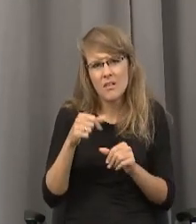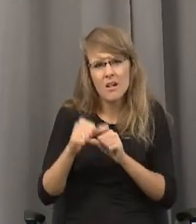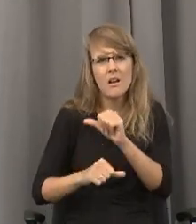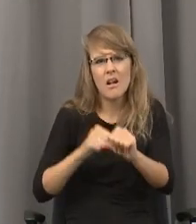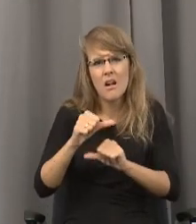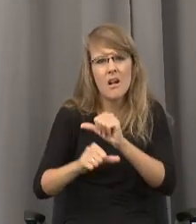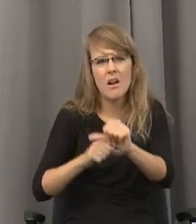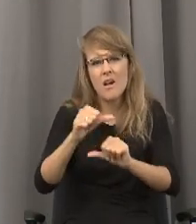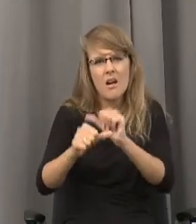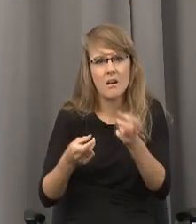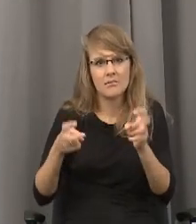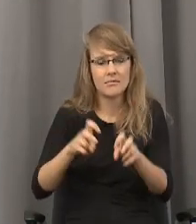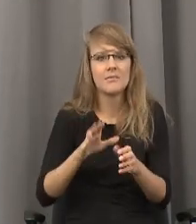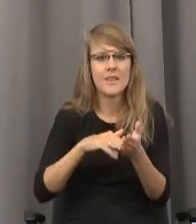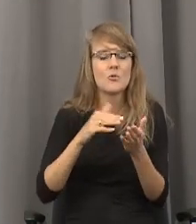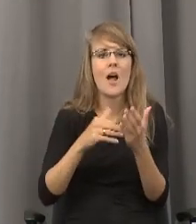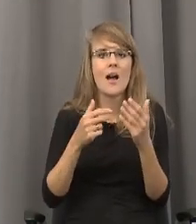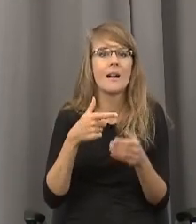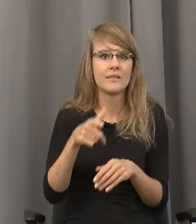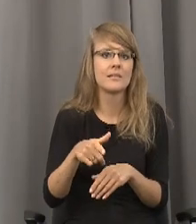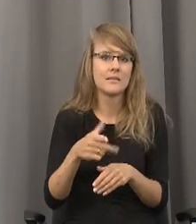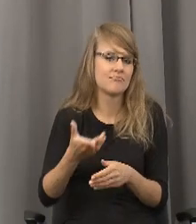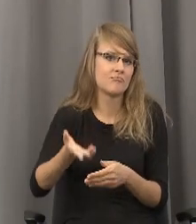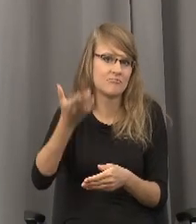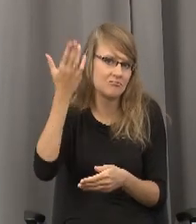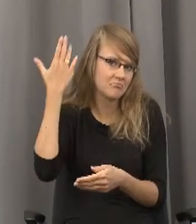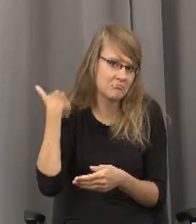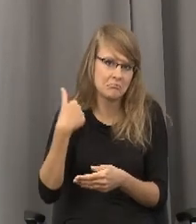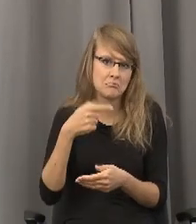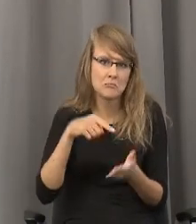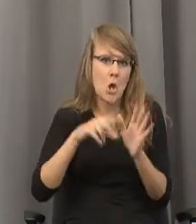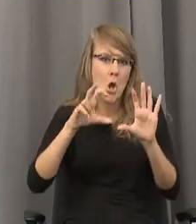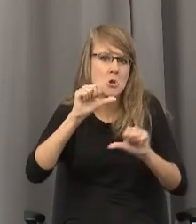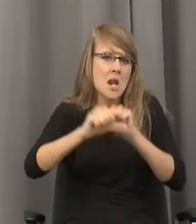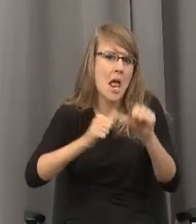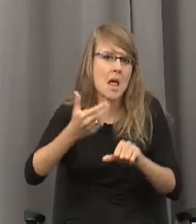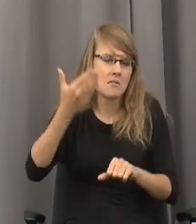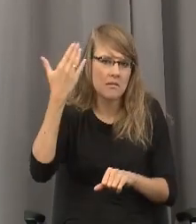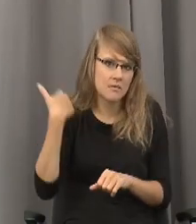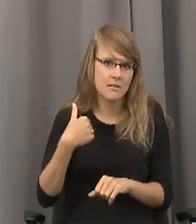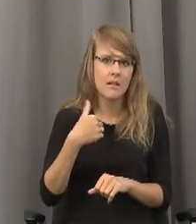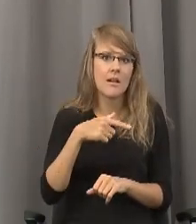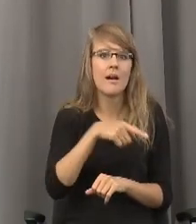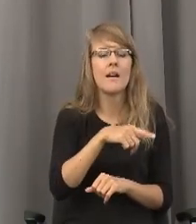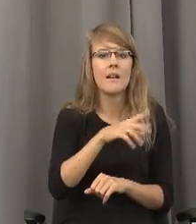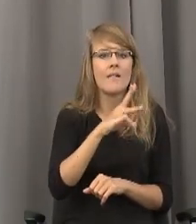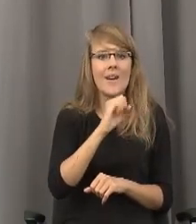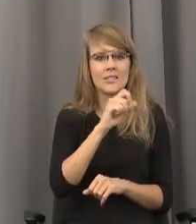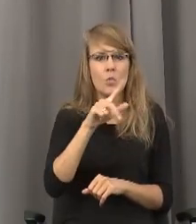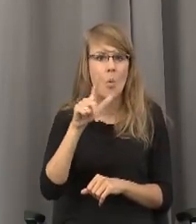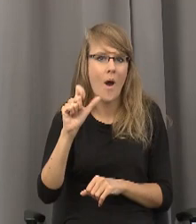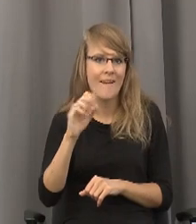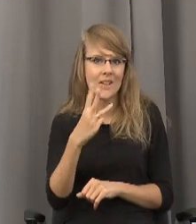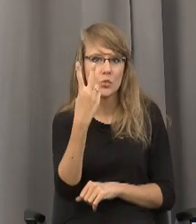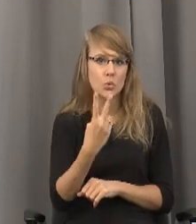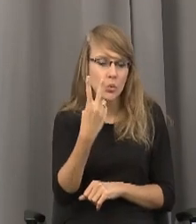Wacław II, 8 wieków już temu, 8 wiek mamy, zaczął upodmiotawiać wspólnoty, właśnie tak